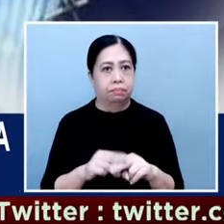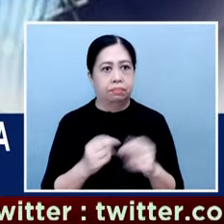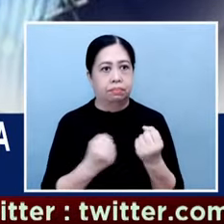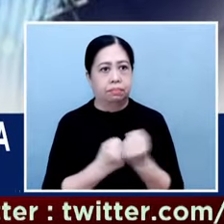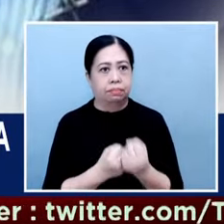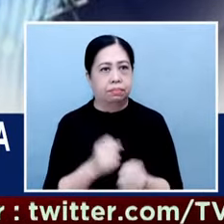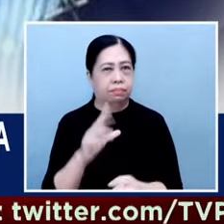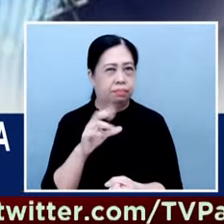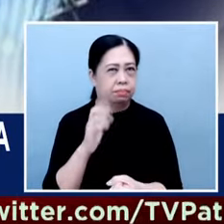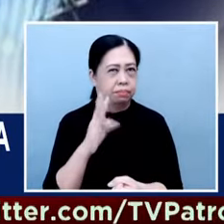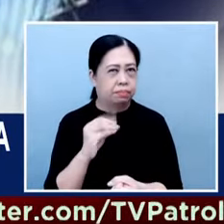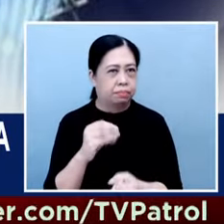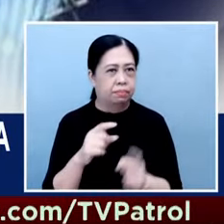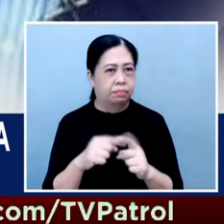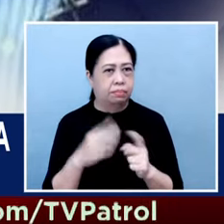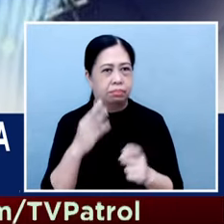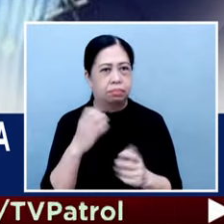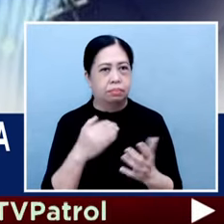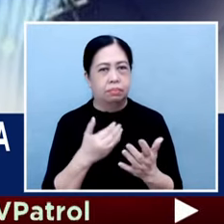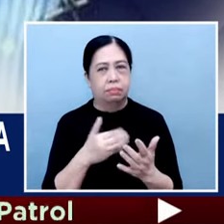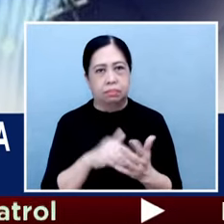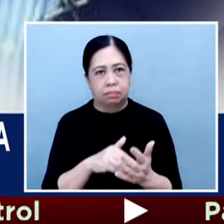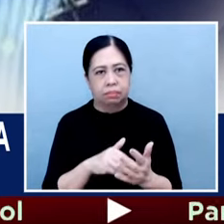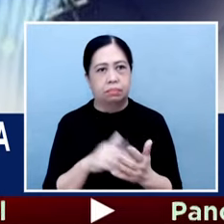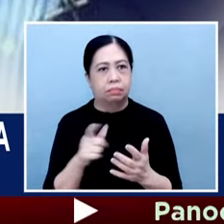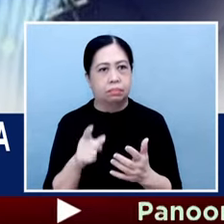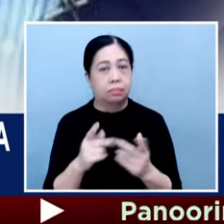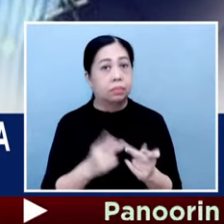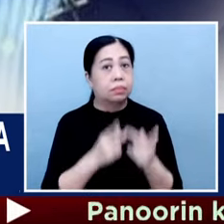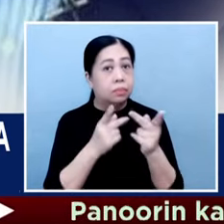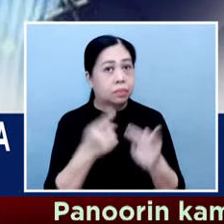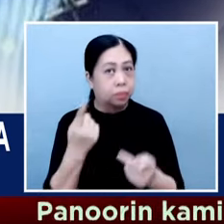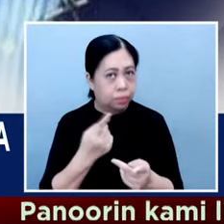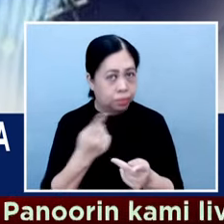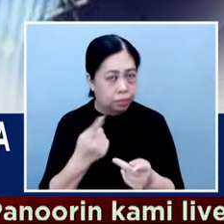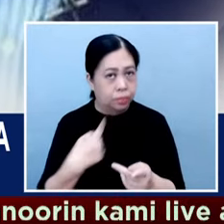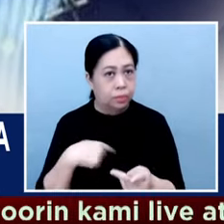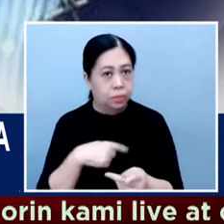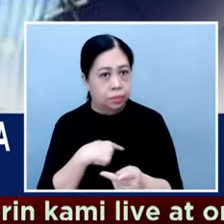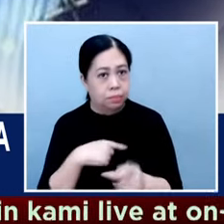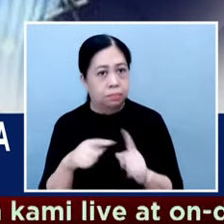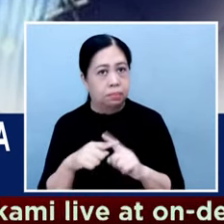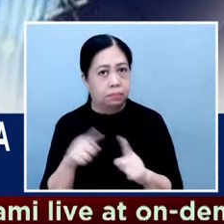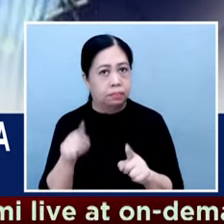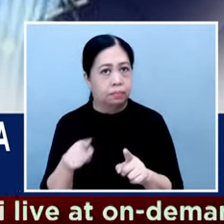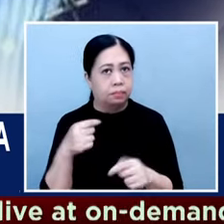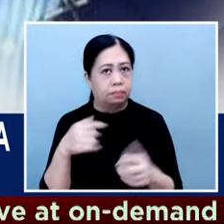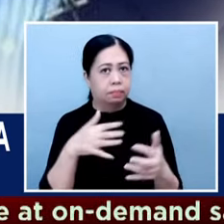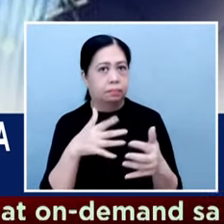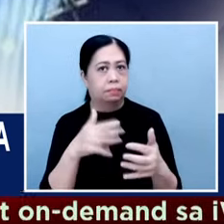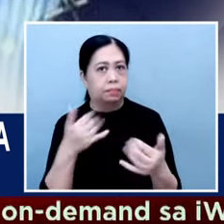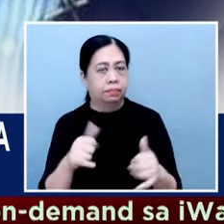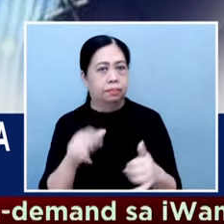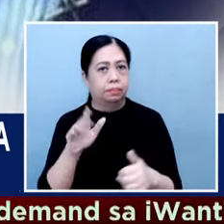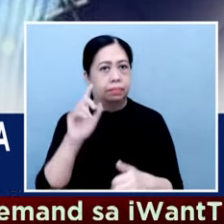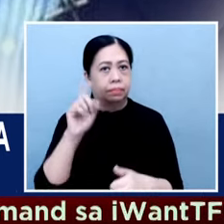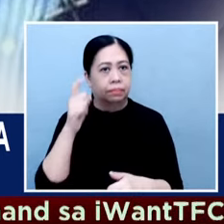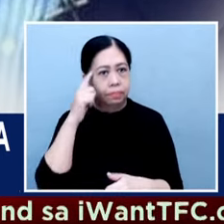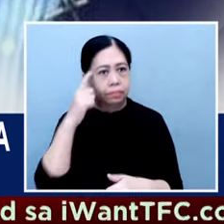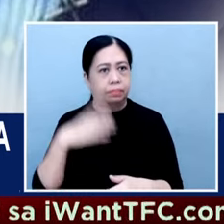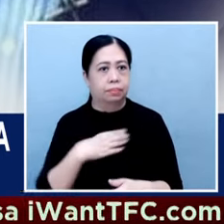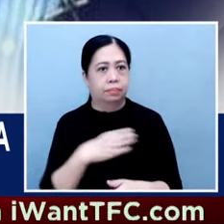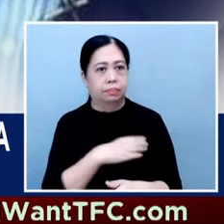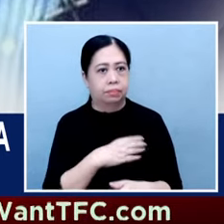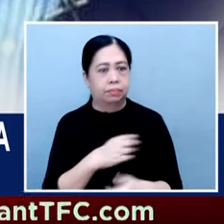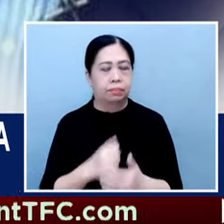350 to 400,000 po. Yan po ay proposal lang naman po namin, pero yan po ay pag-aaralan pa rin po ng Kongreso on base